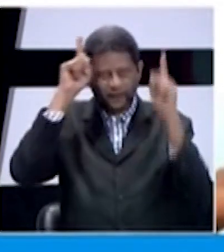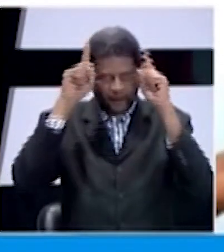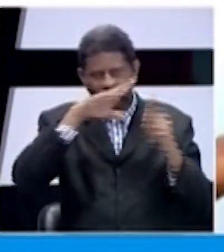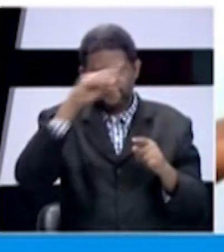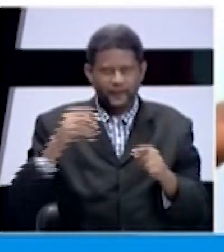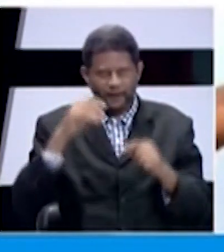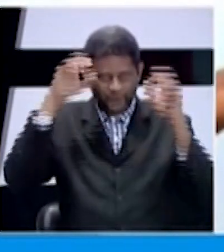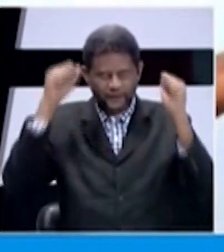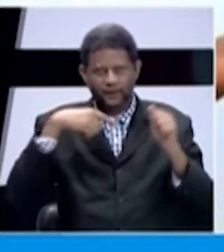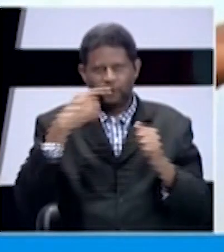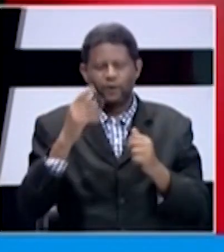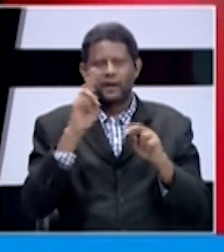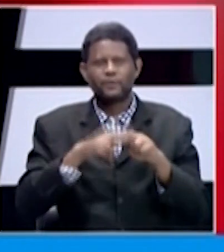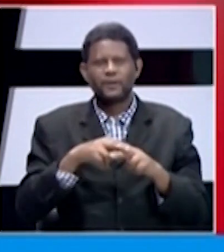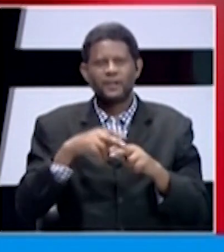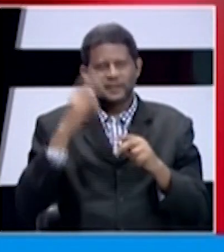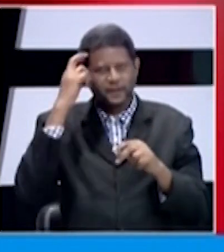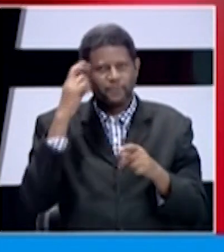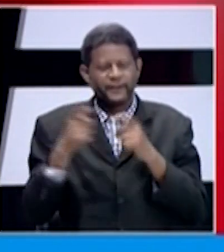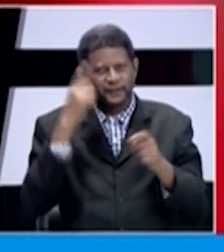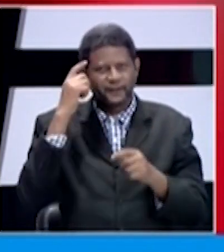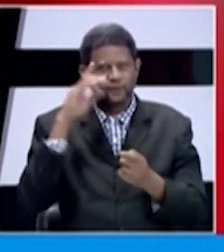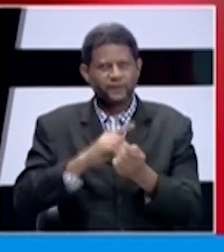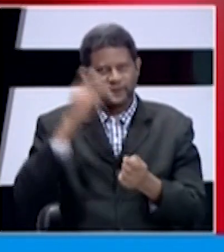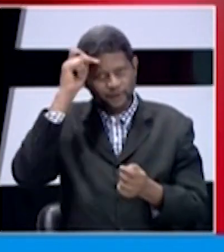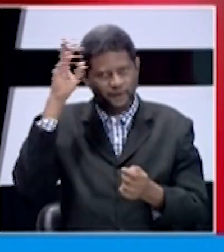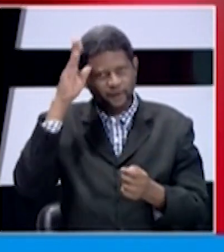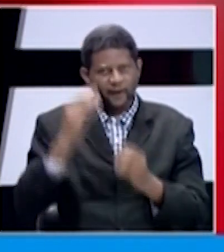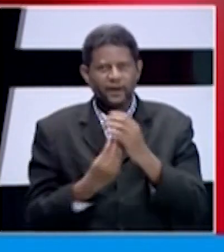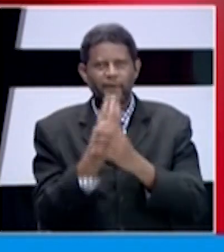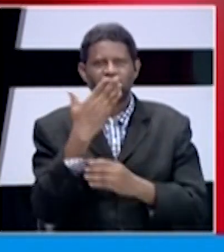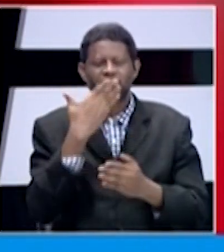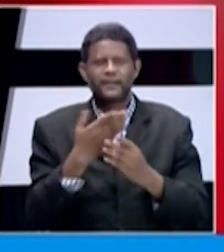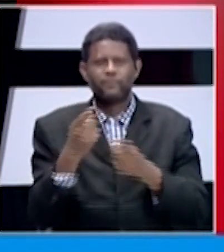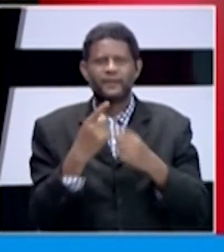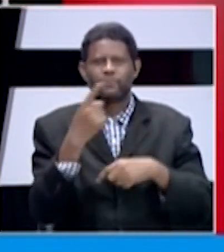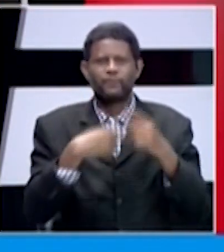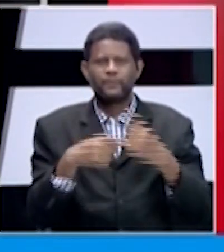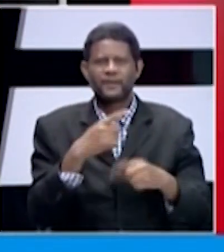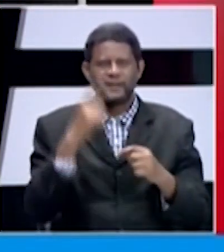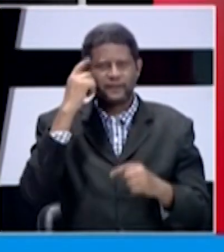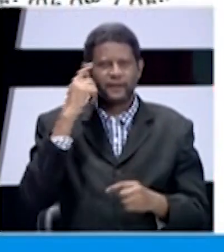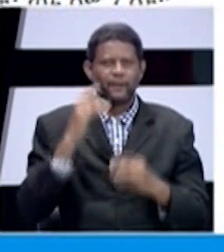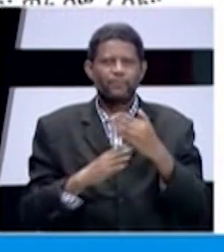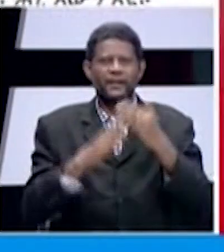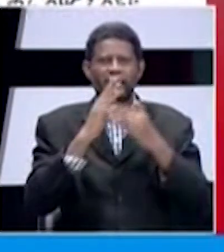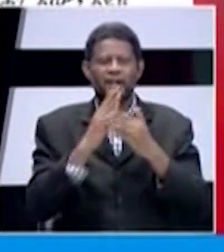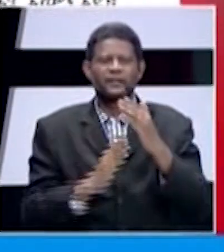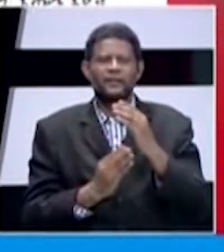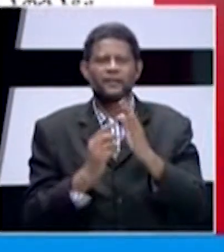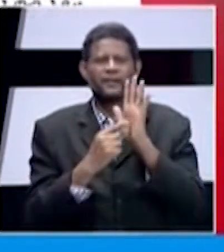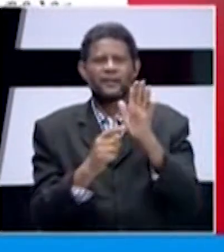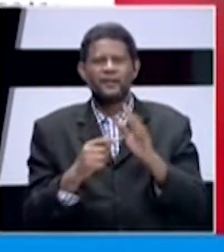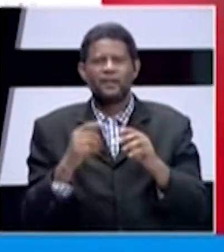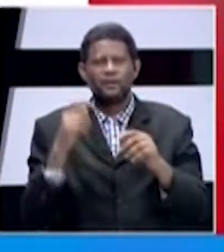እዩ ርእሰ ምሕዳር ትግራይ ዶክተር ደብረፅዮን ገብረ ሚካኤል ልምዓትን ሰናይ ምሕዳርን ብምርጋፅ ትግራይ ብራ ከኣ ንክተግህድ ዕውት